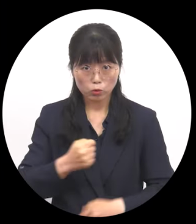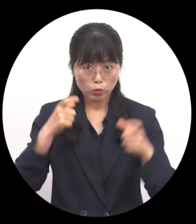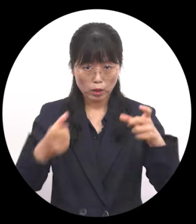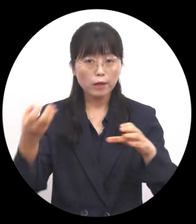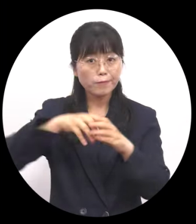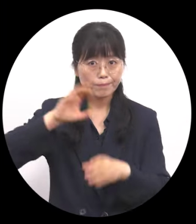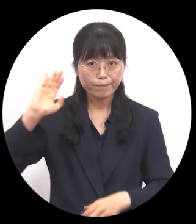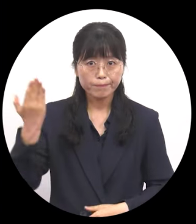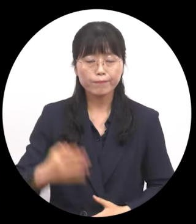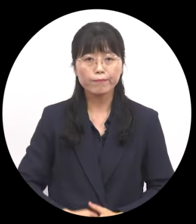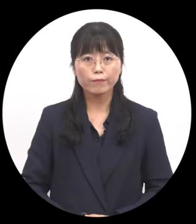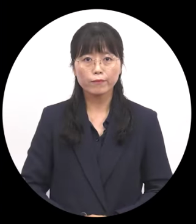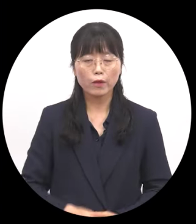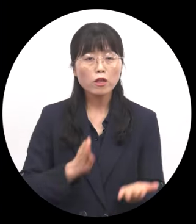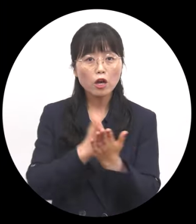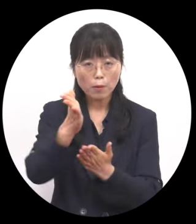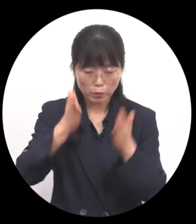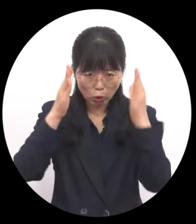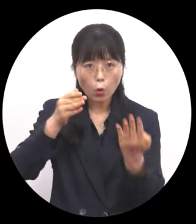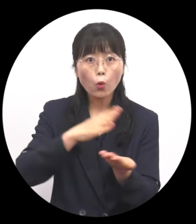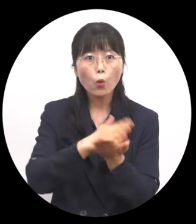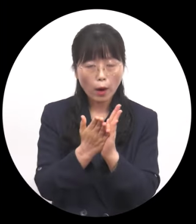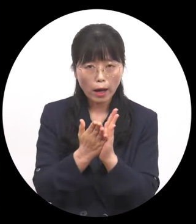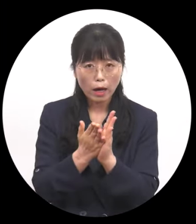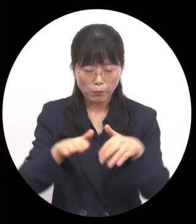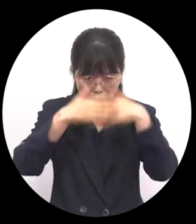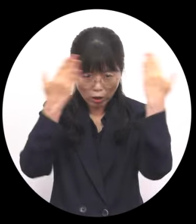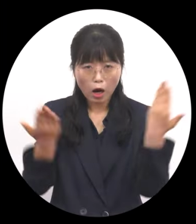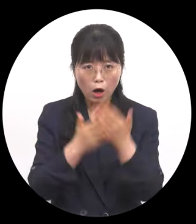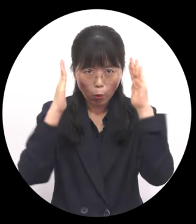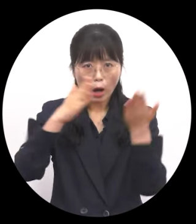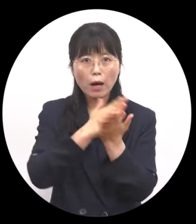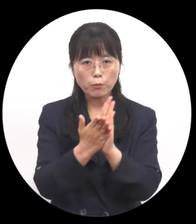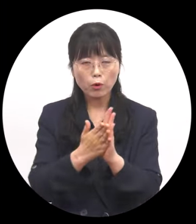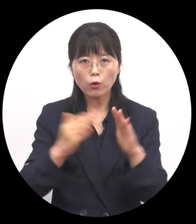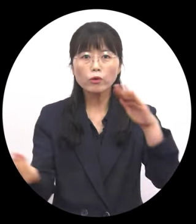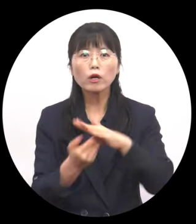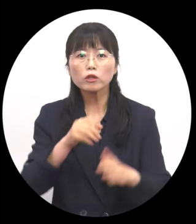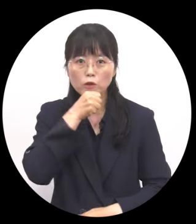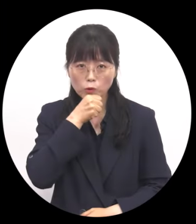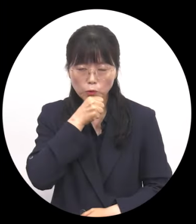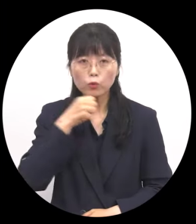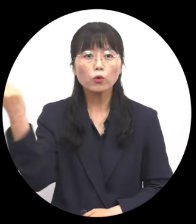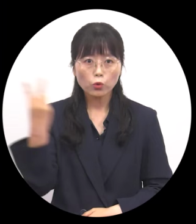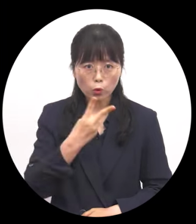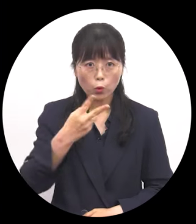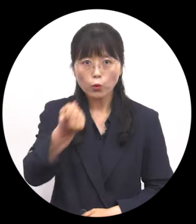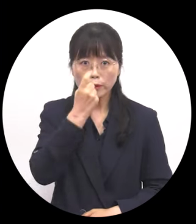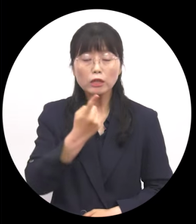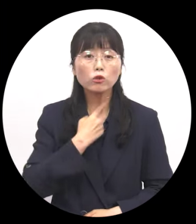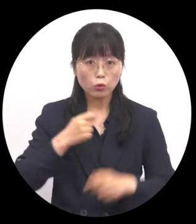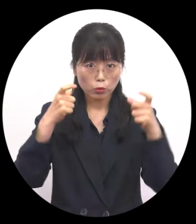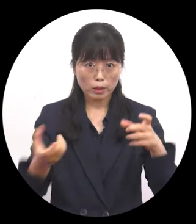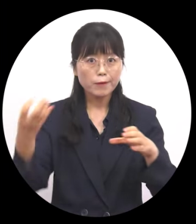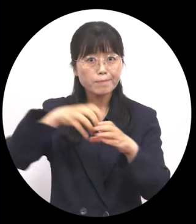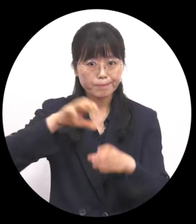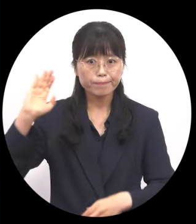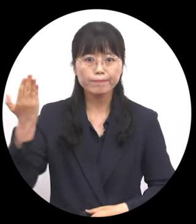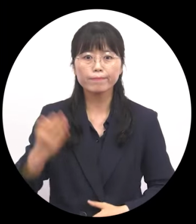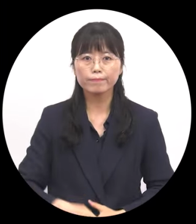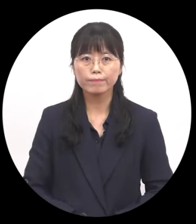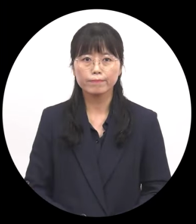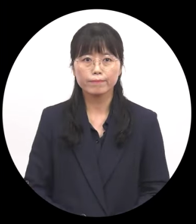됩니다. 전문 교과 역시 전문 교과 전 과목의 성취도 환산 점수와 이수 단위가 반영이 됩니다.